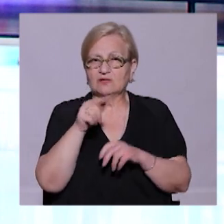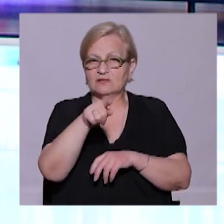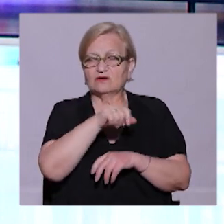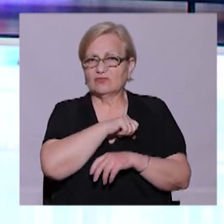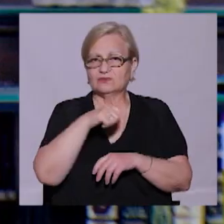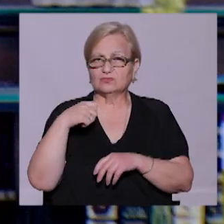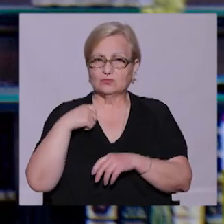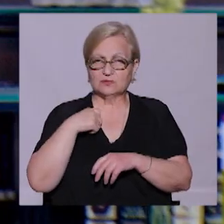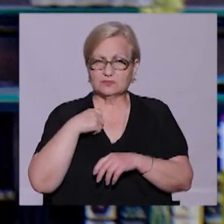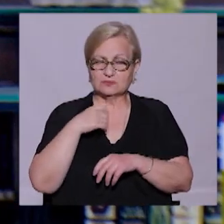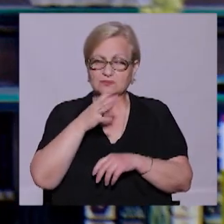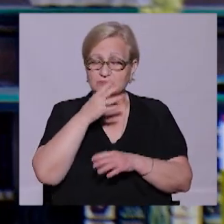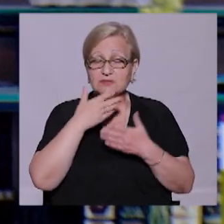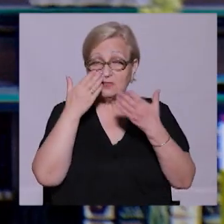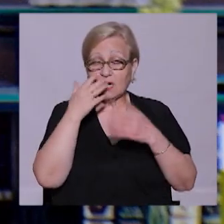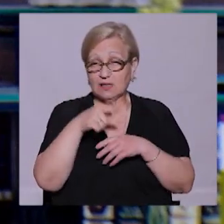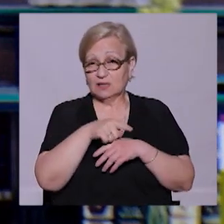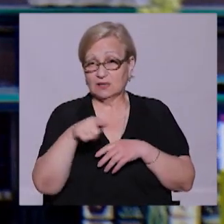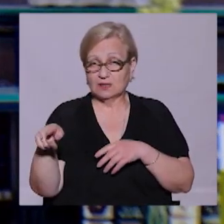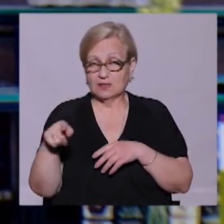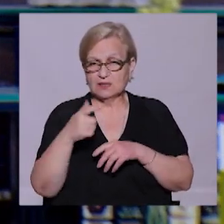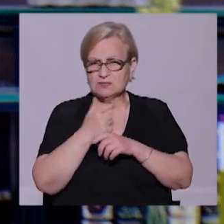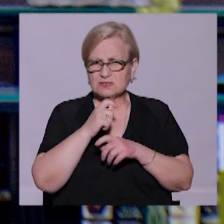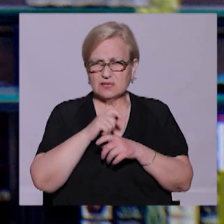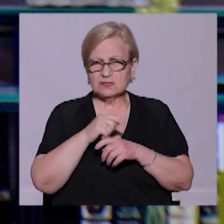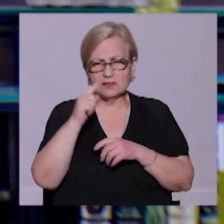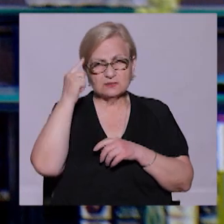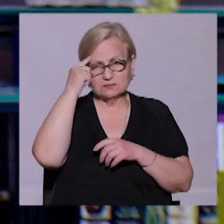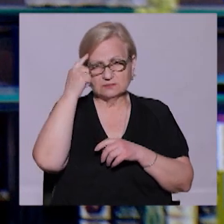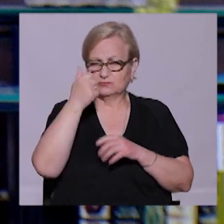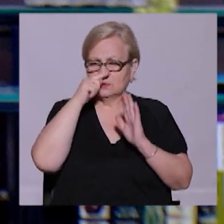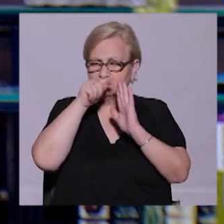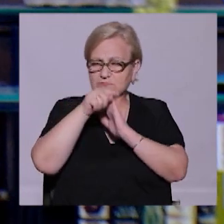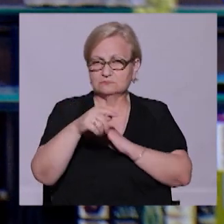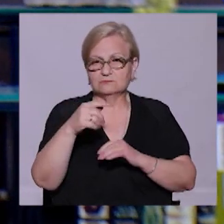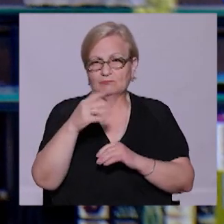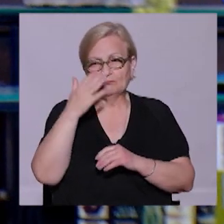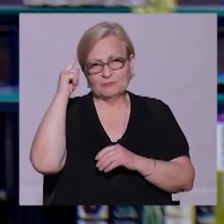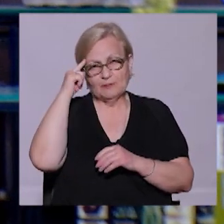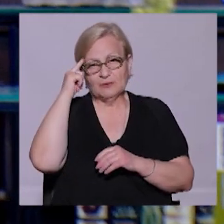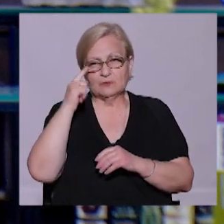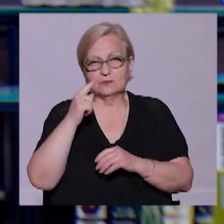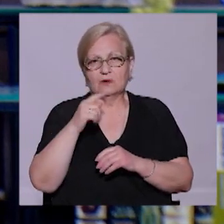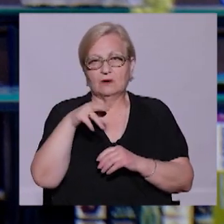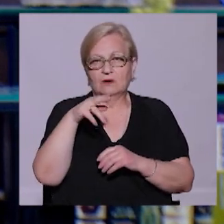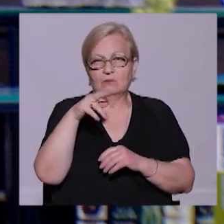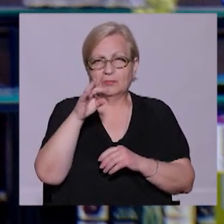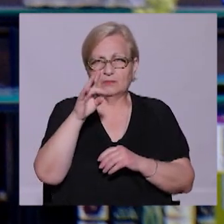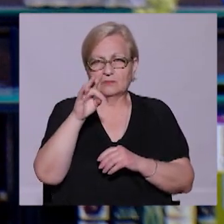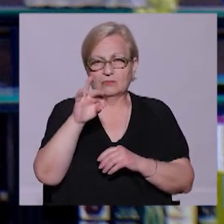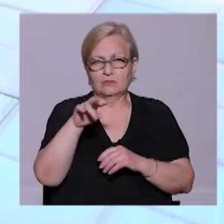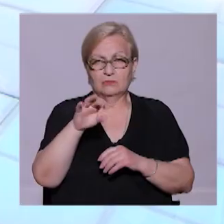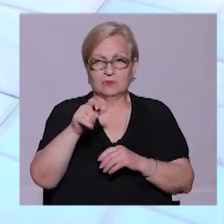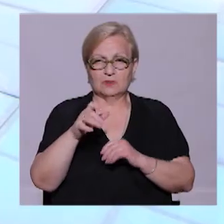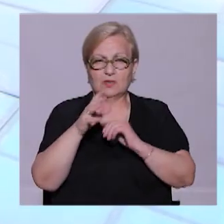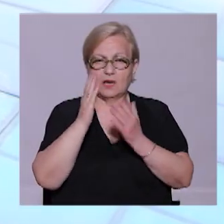თქვენ რომანის წაკითხვის დროს ღრმად და საფუძვლიანად იფიქრებთ. პროლოგი ძალიან